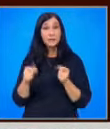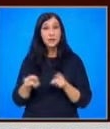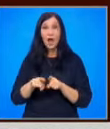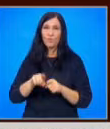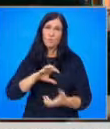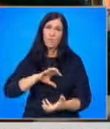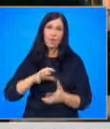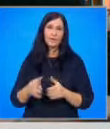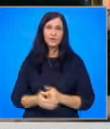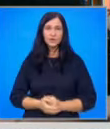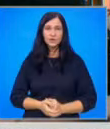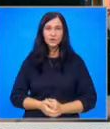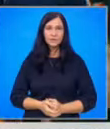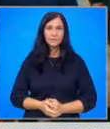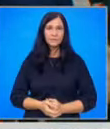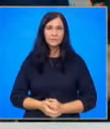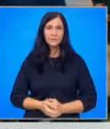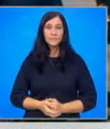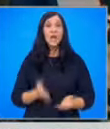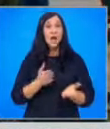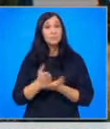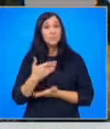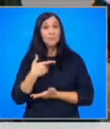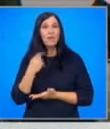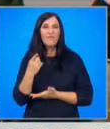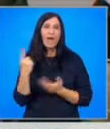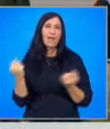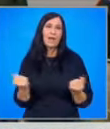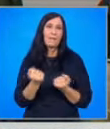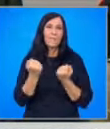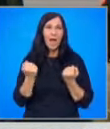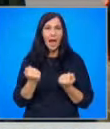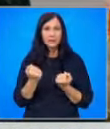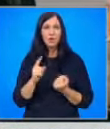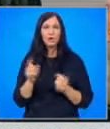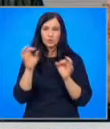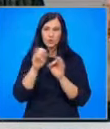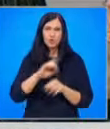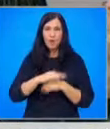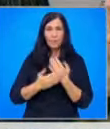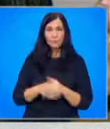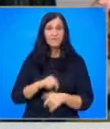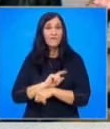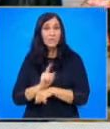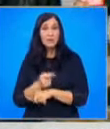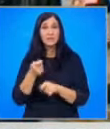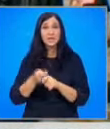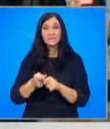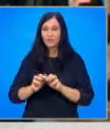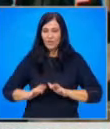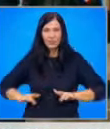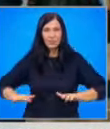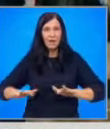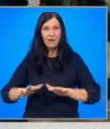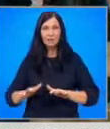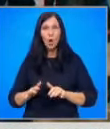като политическа. Поред мен това е една акция, която с нищо не е оправдана. В момента се извършва на територията